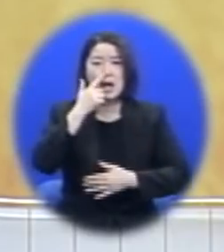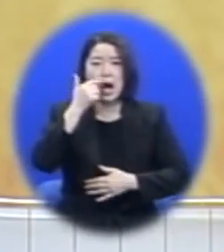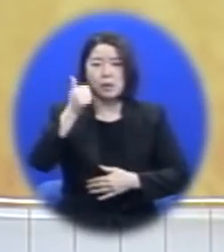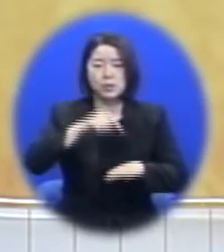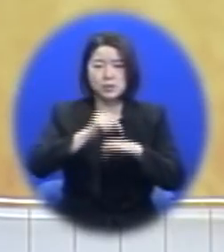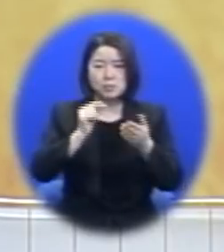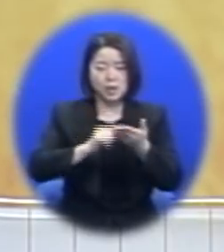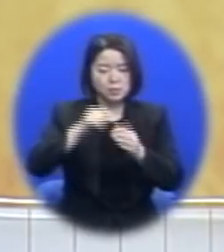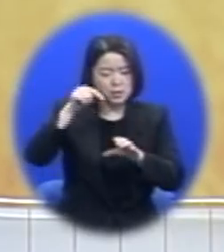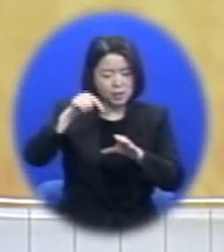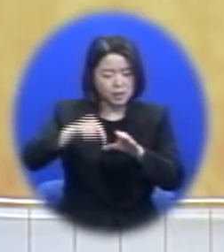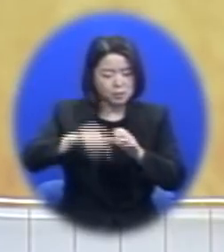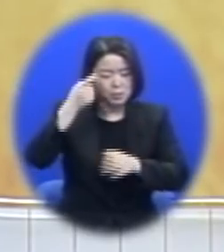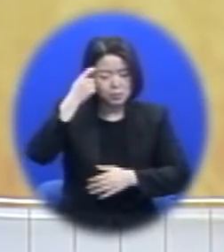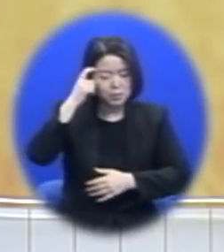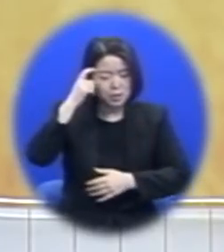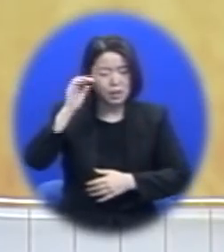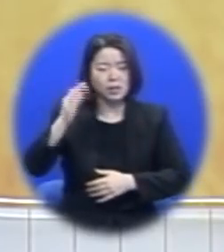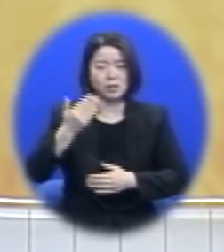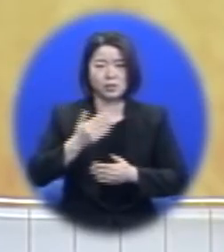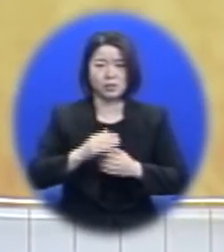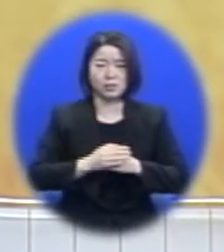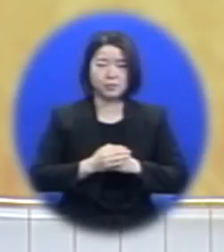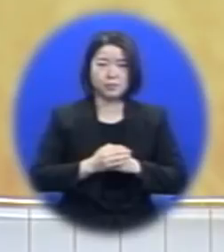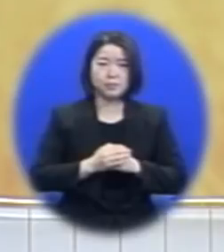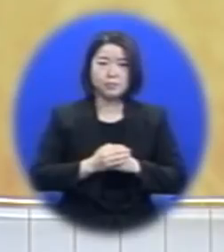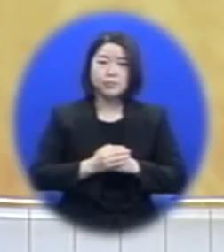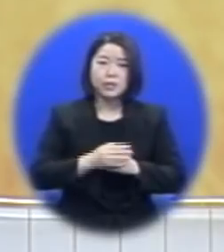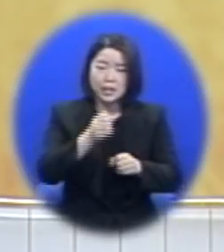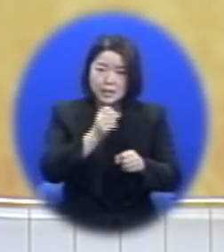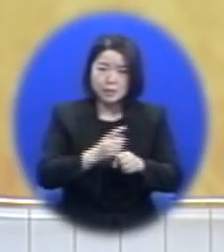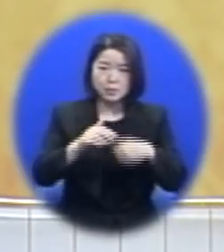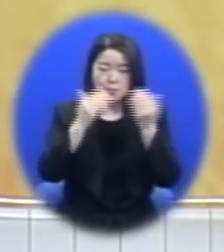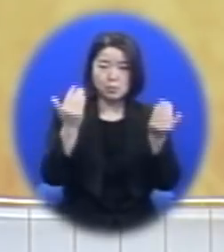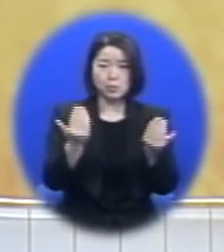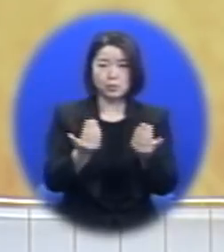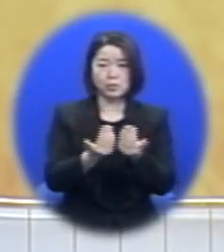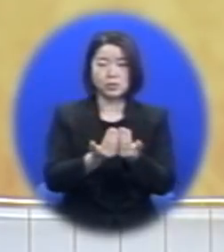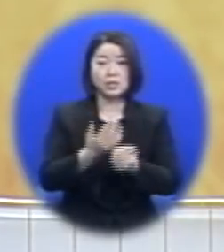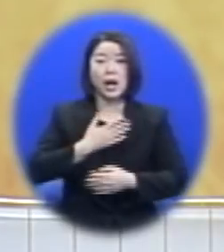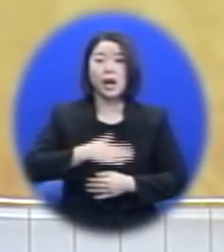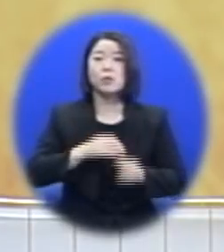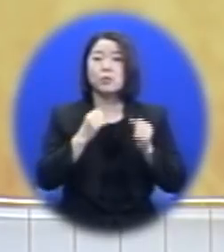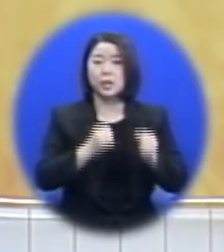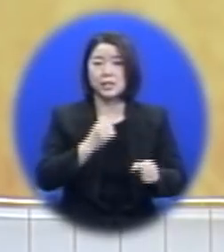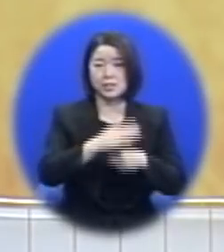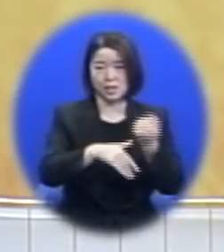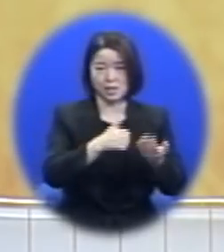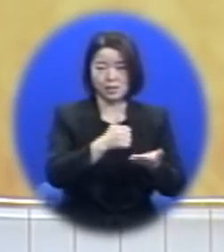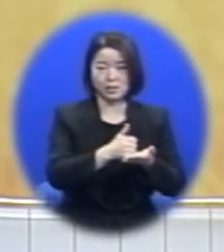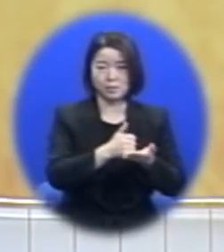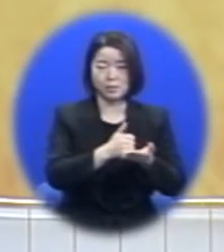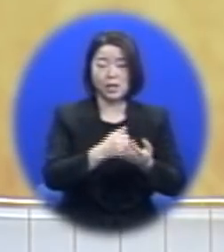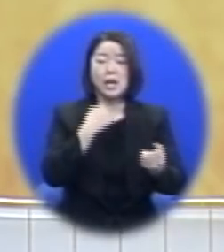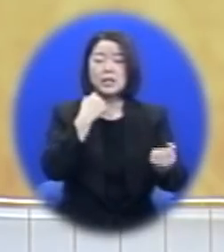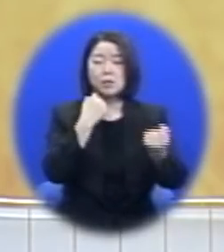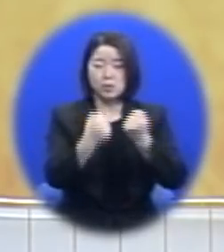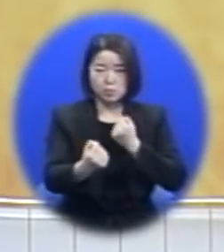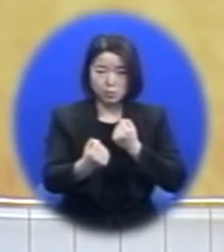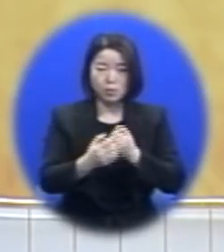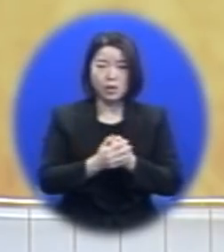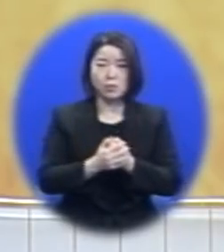깊이 묵상하게 하셨습니다. 이미 모든 것을 알고 계셨던 하나님께서 그럼에도